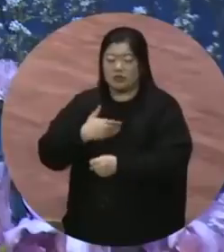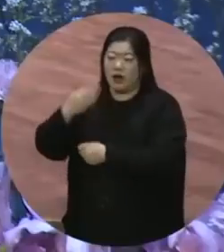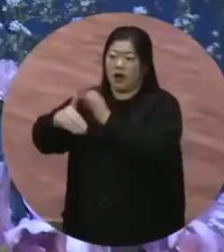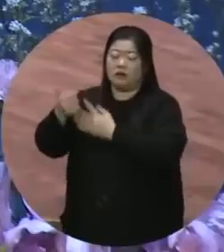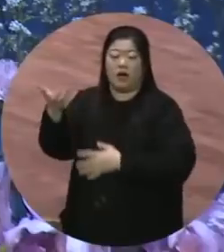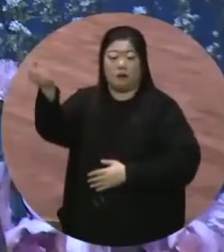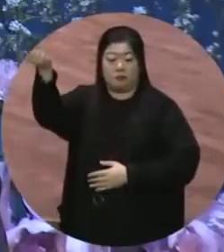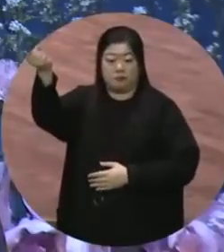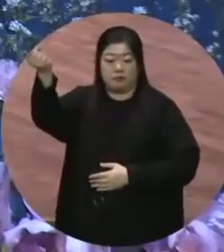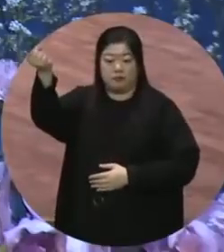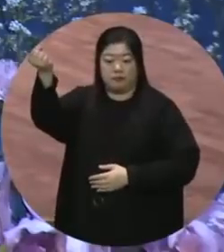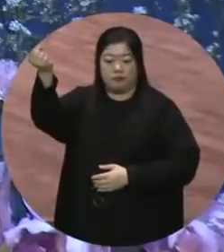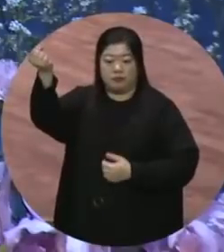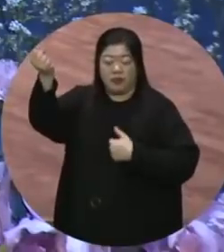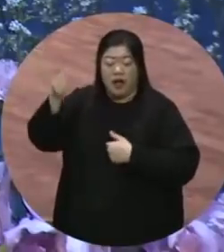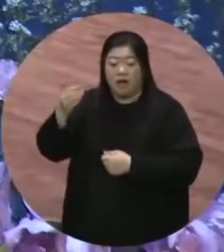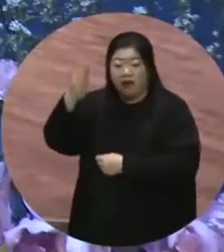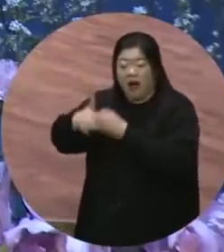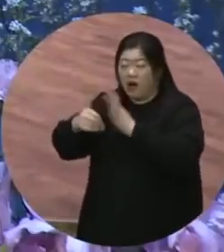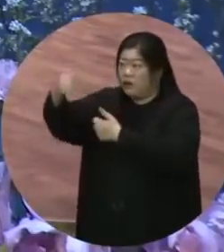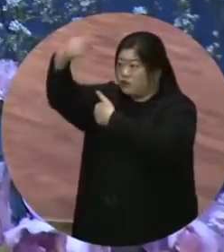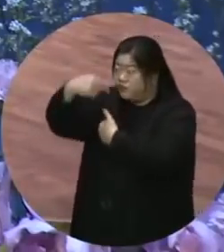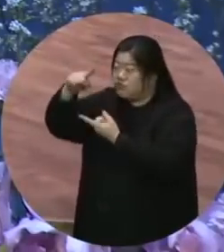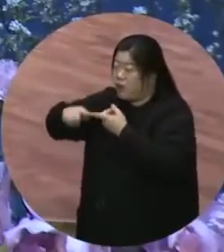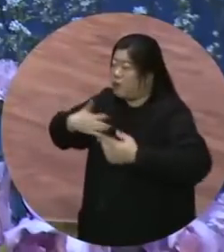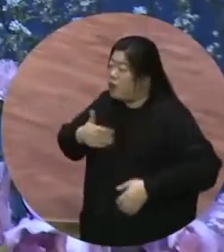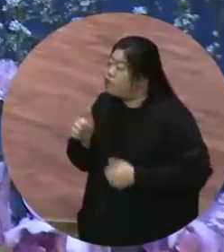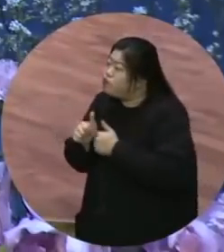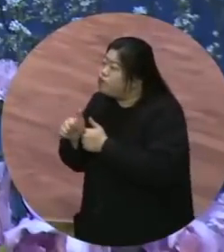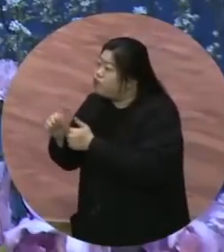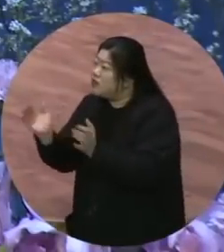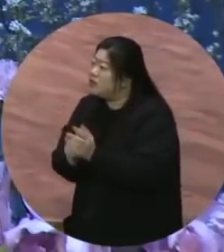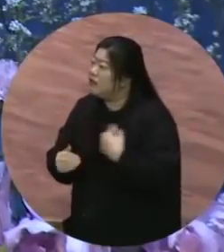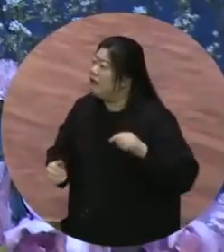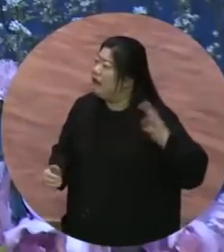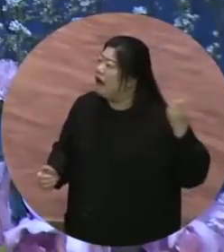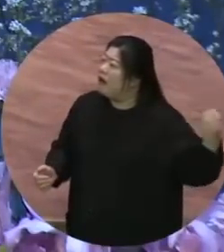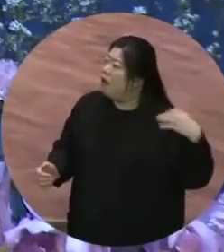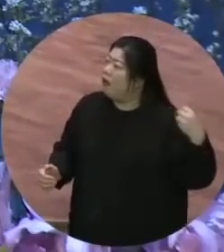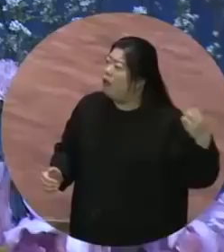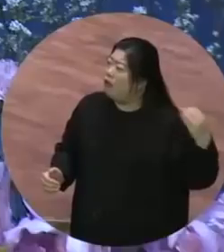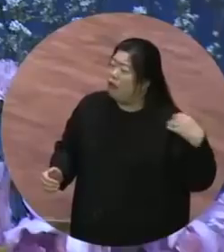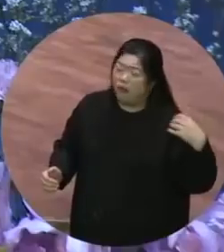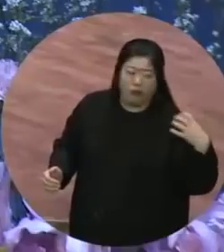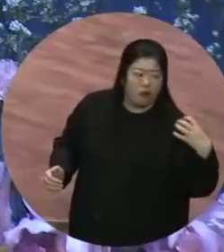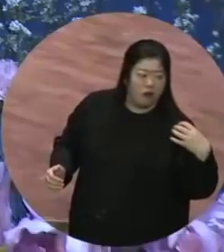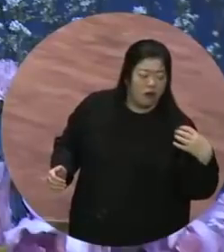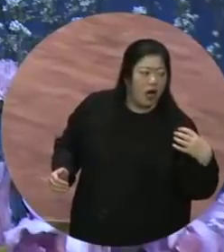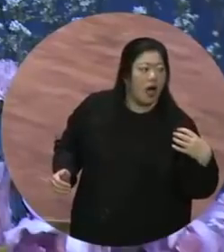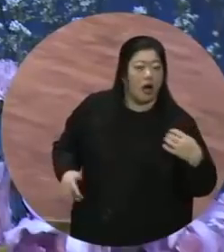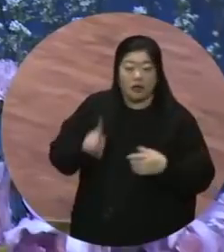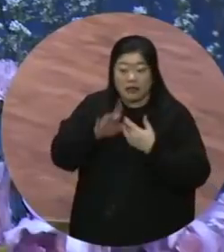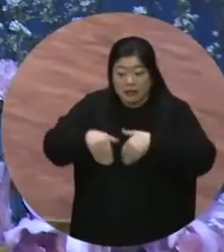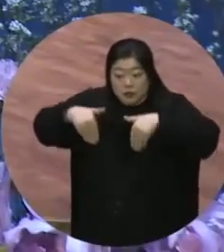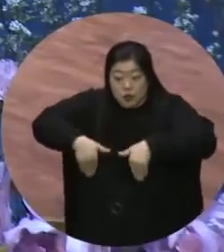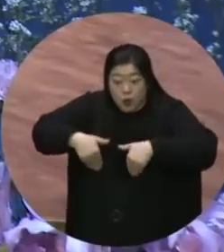종인데 나는 그리스도의 것인데 그리스도가 다 해결할 텐데 내가 주인입니까? 내 주인은